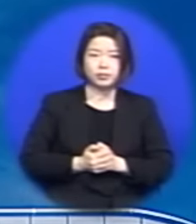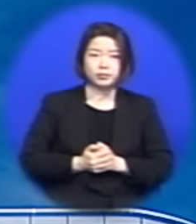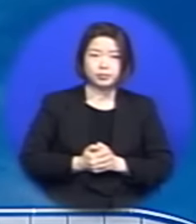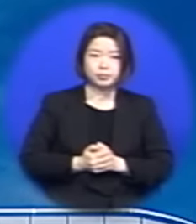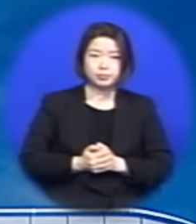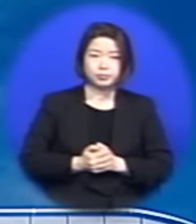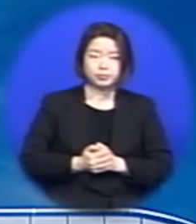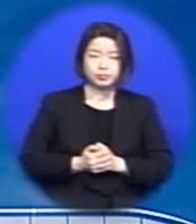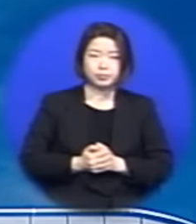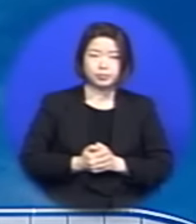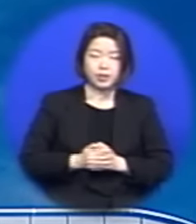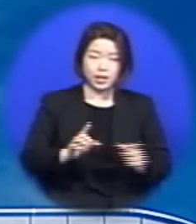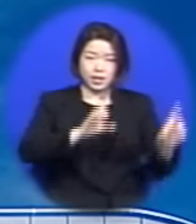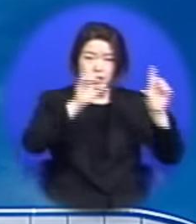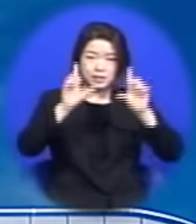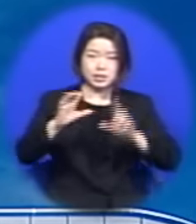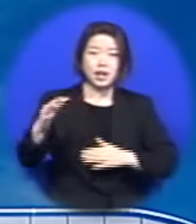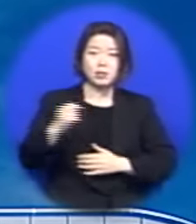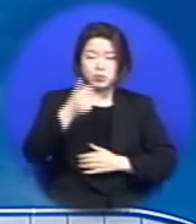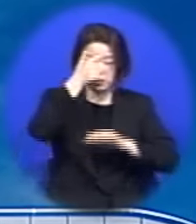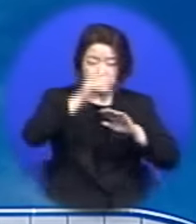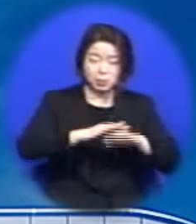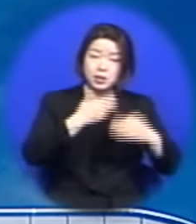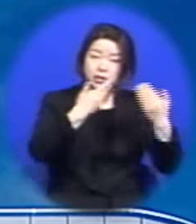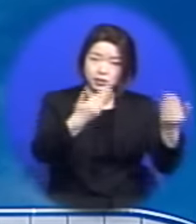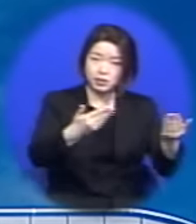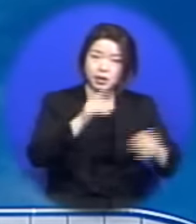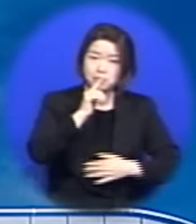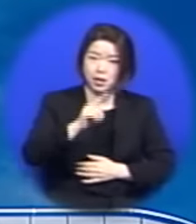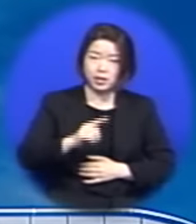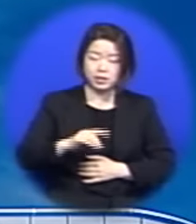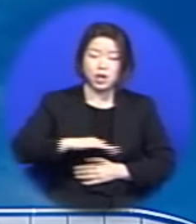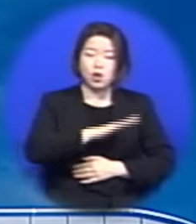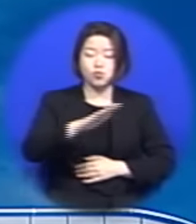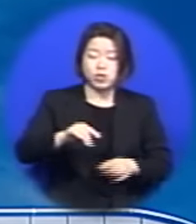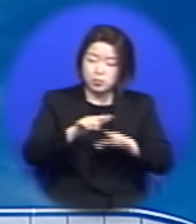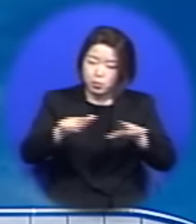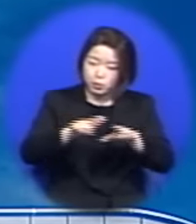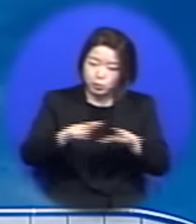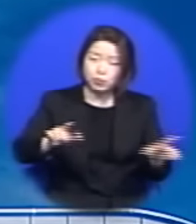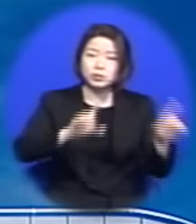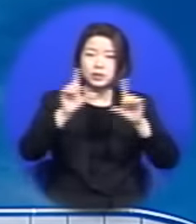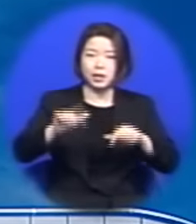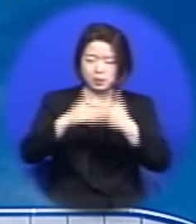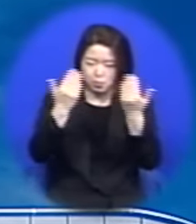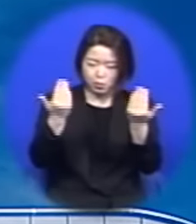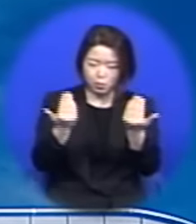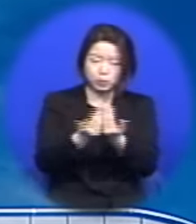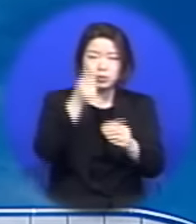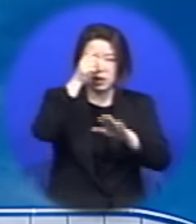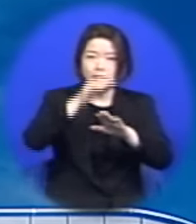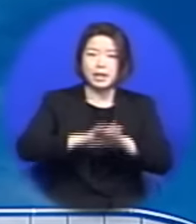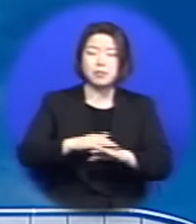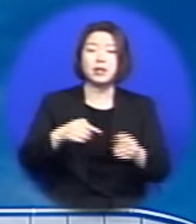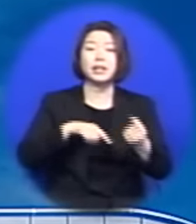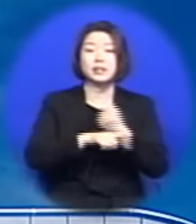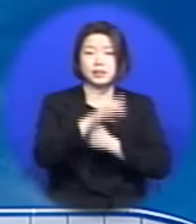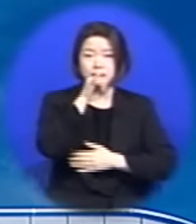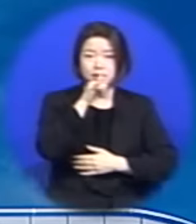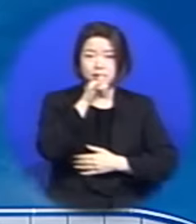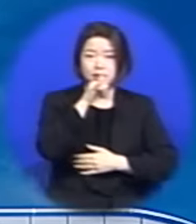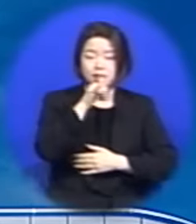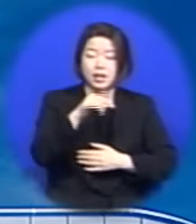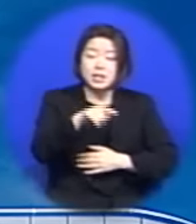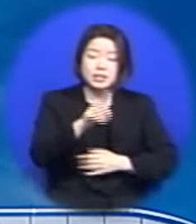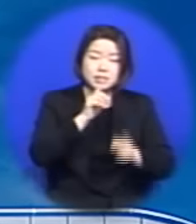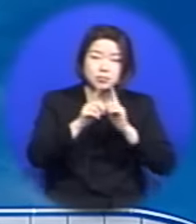거죠 삶으로 예배하라는 것은 우리의 일상 생활 전체가 예배라는 뜻입니다 그 말은 하나님을 항상 바라보고 있는